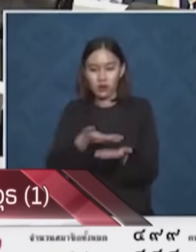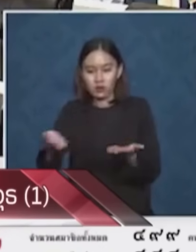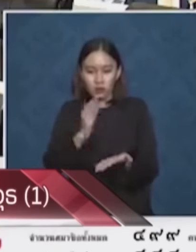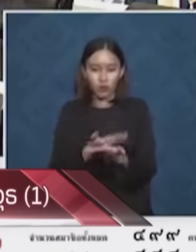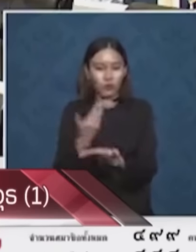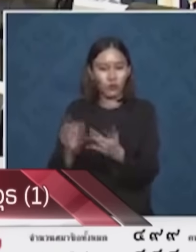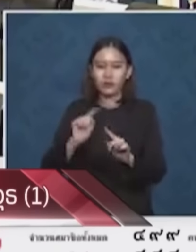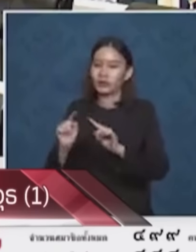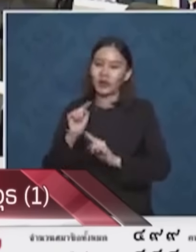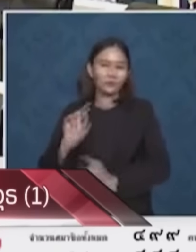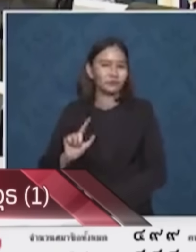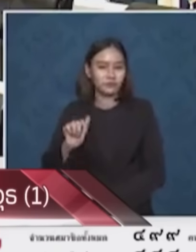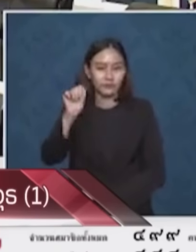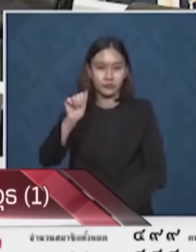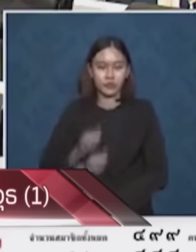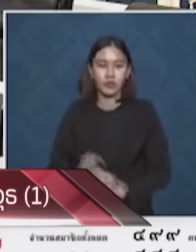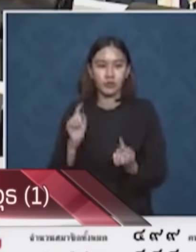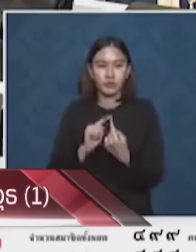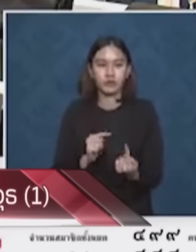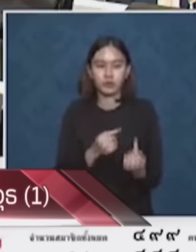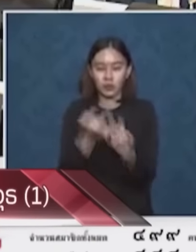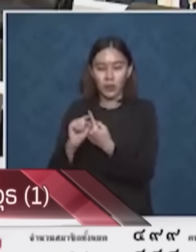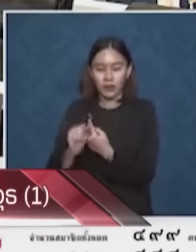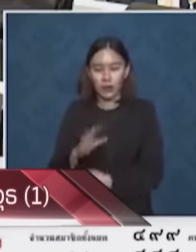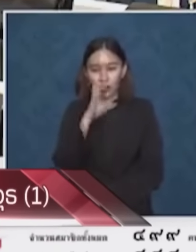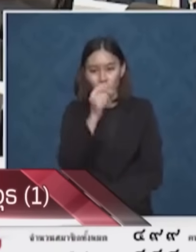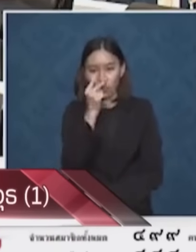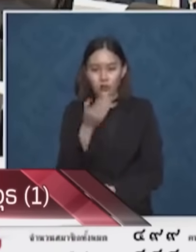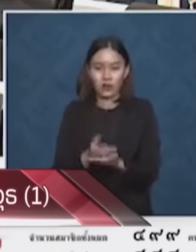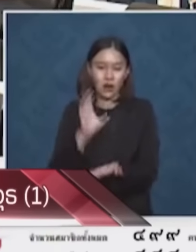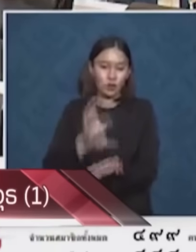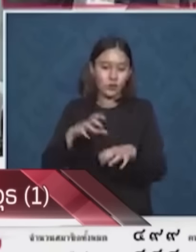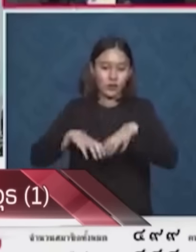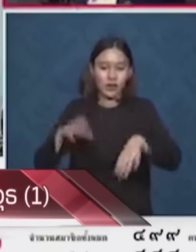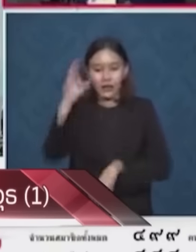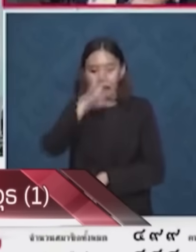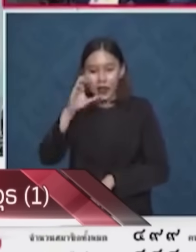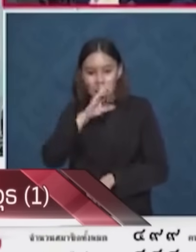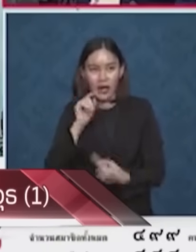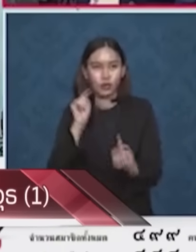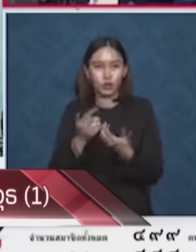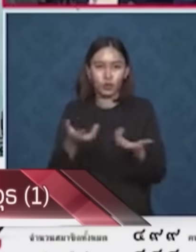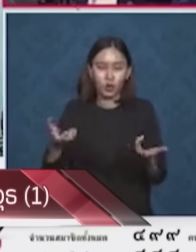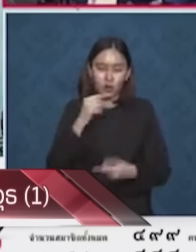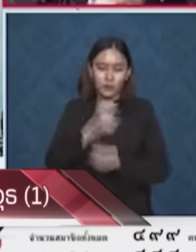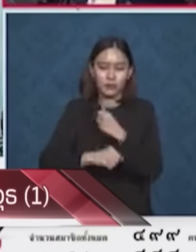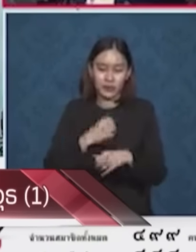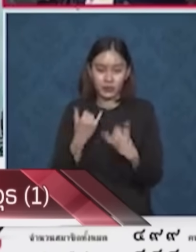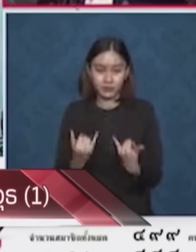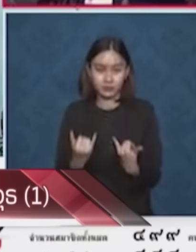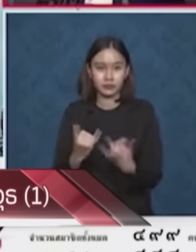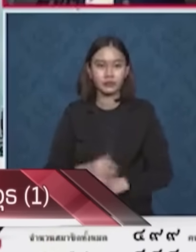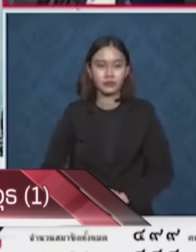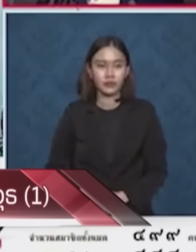นี่ไม่เป็นรองใครแน่นอนครับในเรื่องต่อไปลองมาดูงบประมาณในการจัดหาอาวุธยุทโธปกรณ์ของทั้งกระทรวงกลาโหมในปีนี้กันบ้างนะครับ